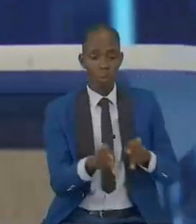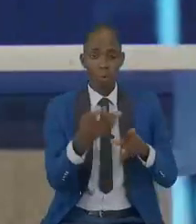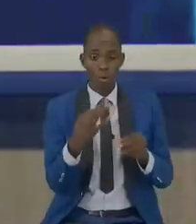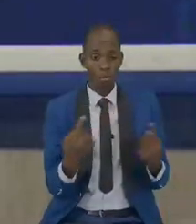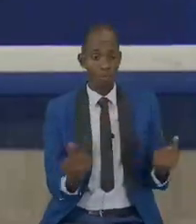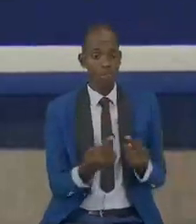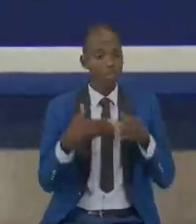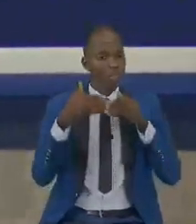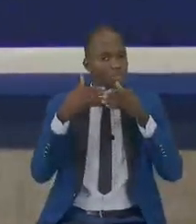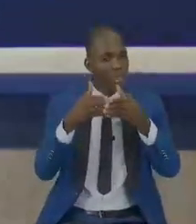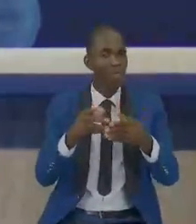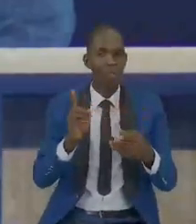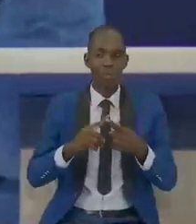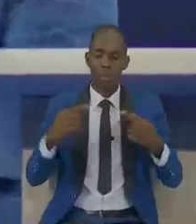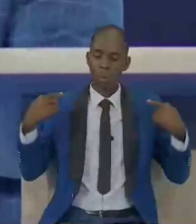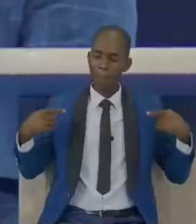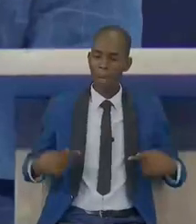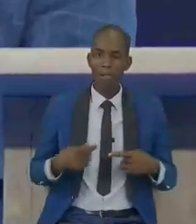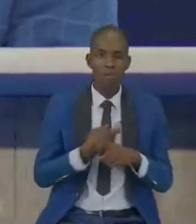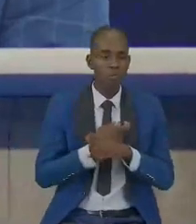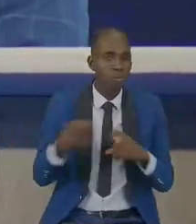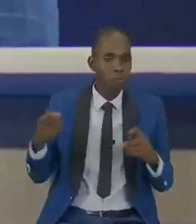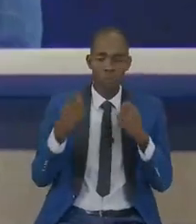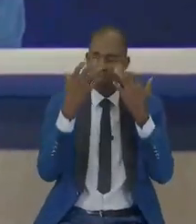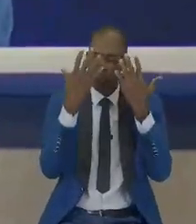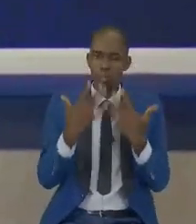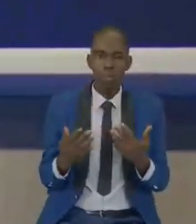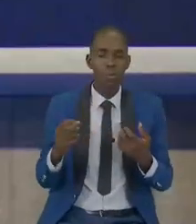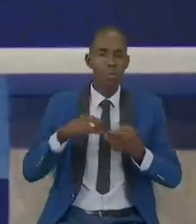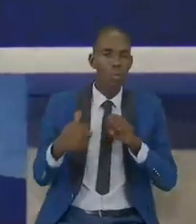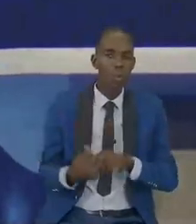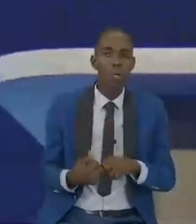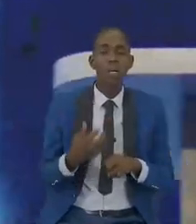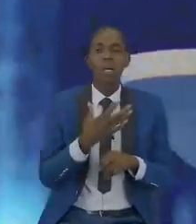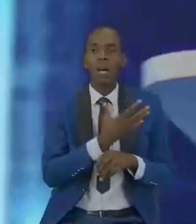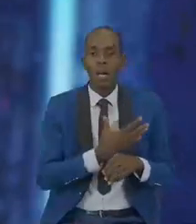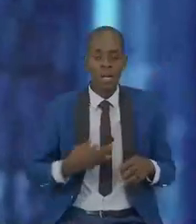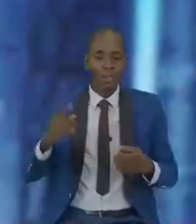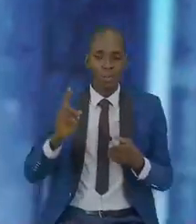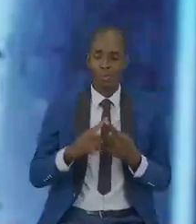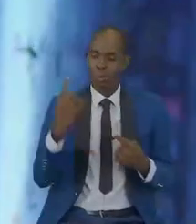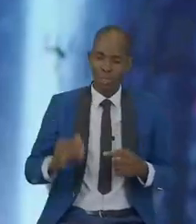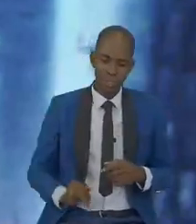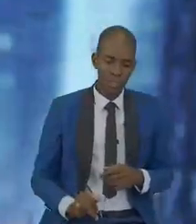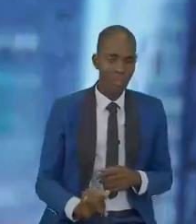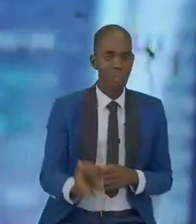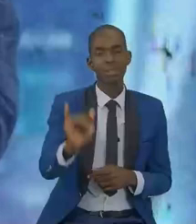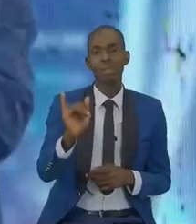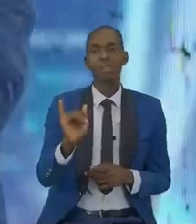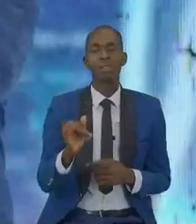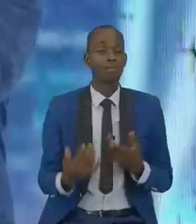du péché mène à l'affection, conduit à la fournaise. Le chemin de la